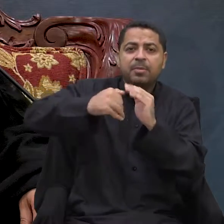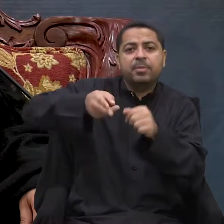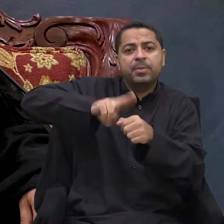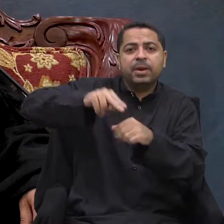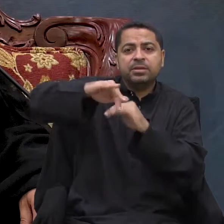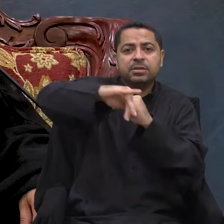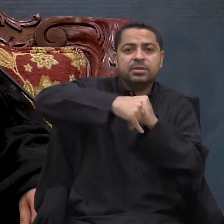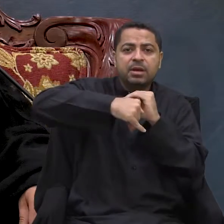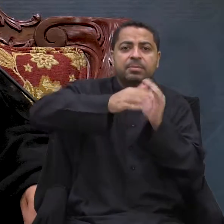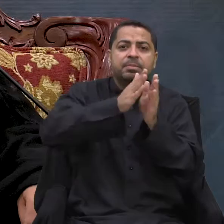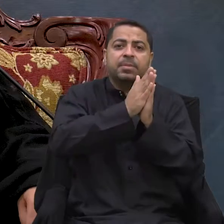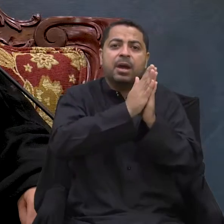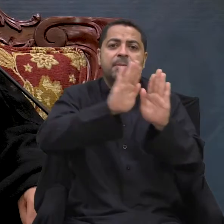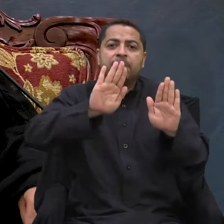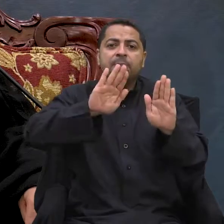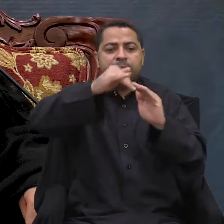للأحباب